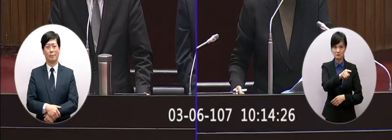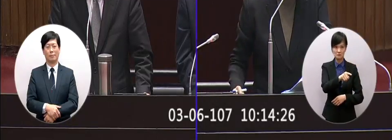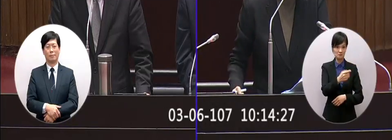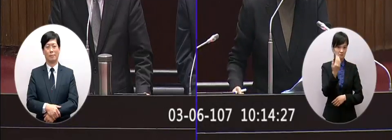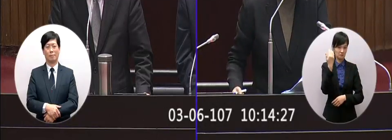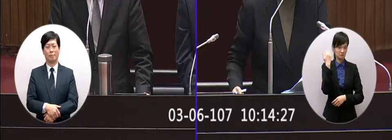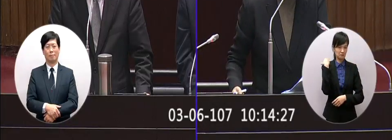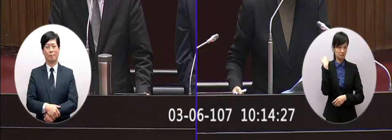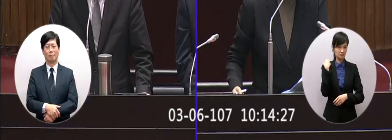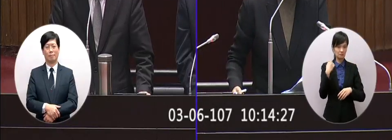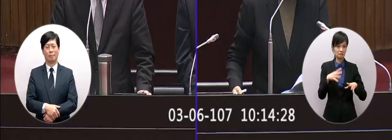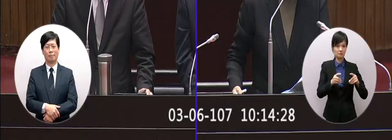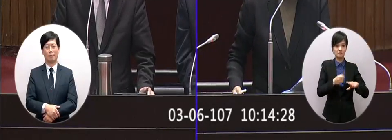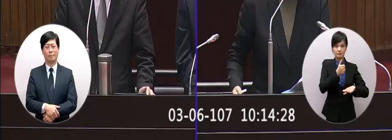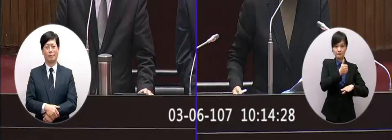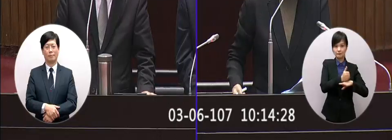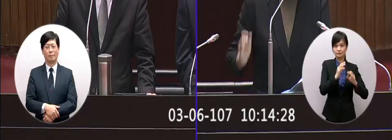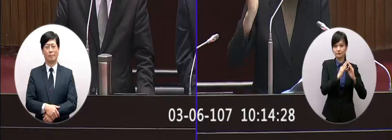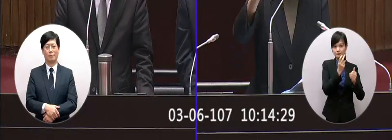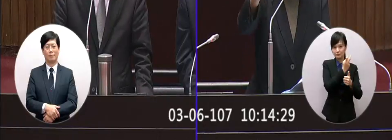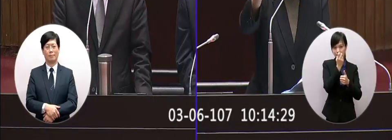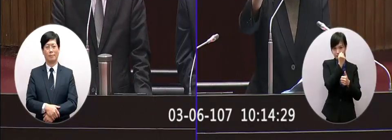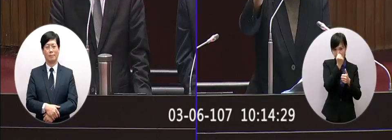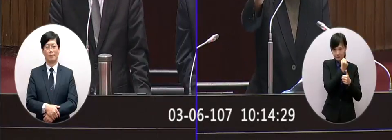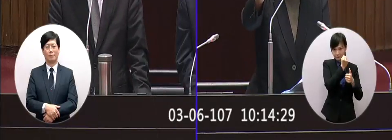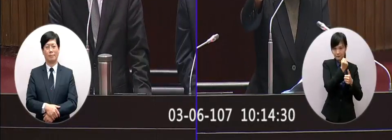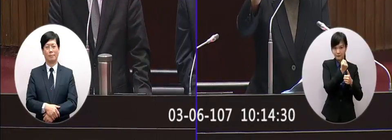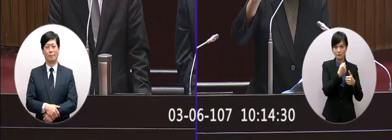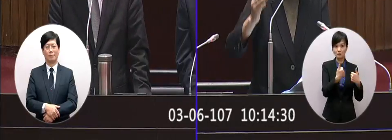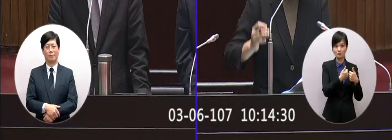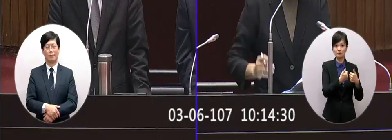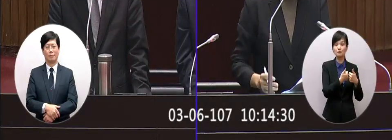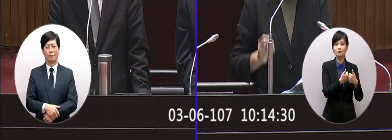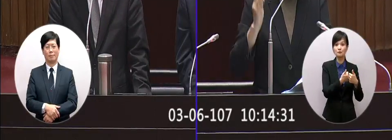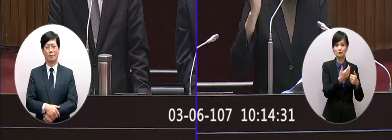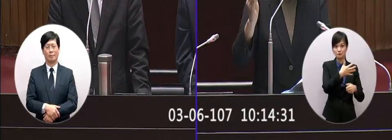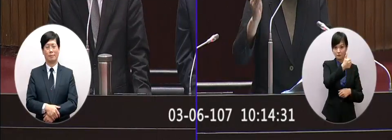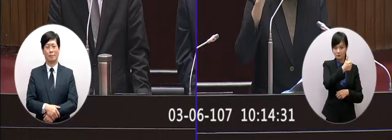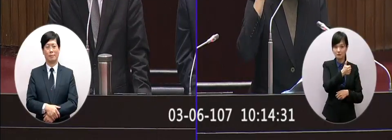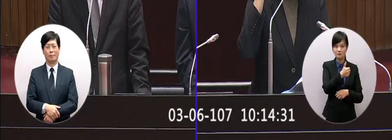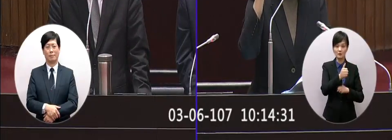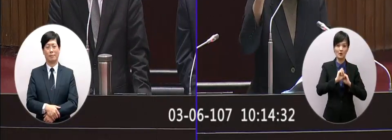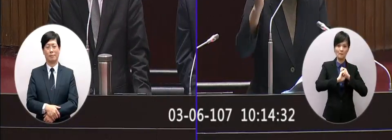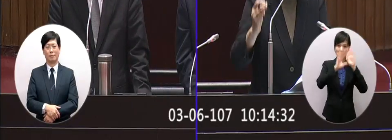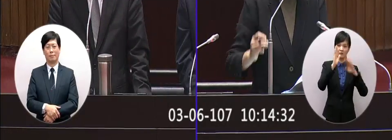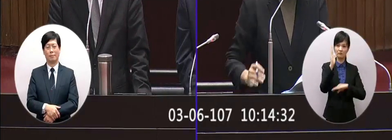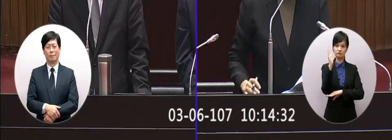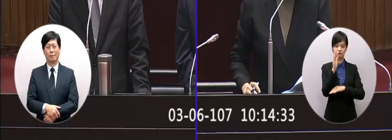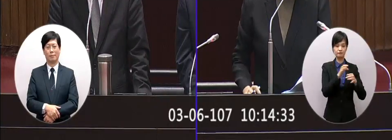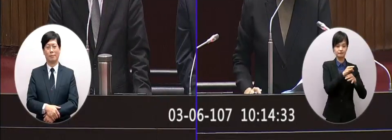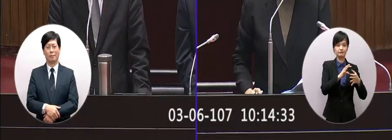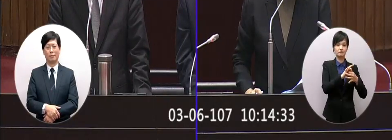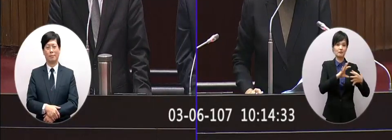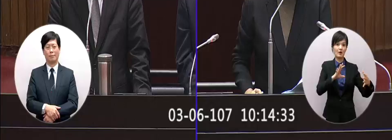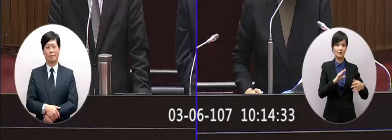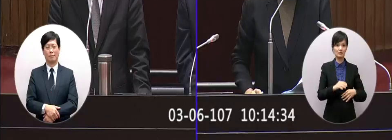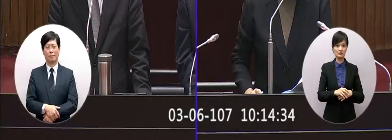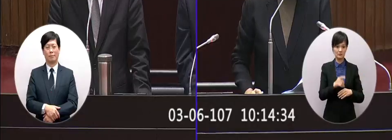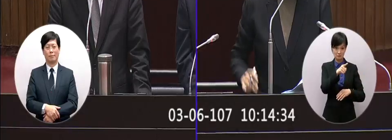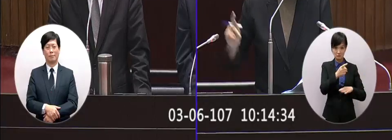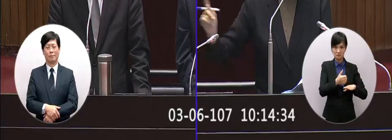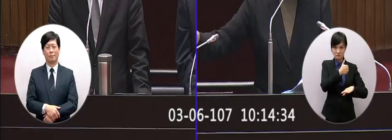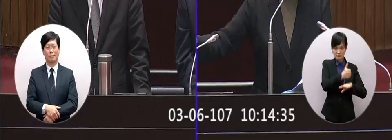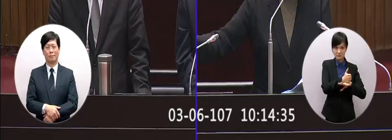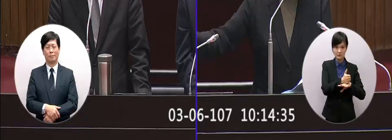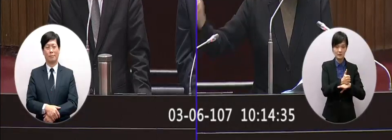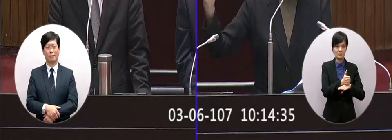你出任了金管会的主委之后，你高举着产金分离，而且你一上任了之后，永丰金控董事